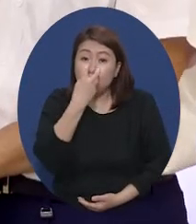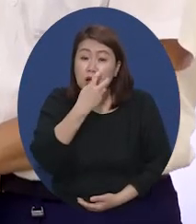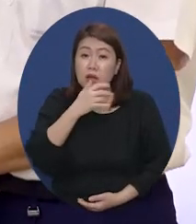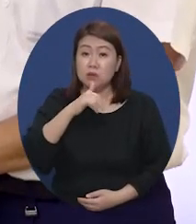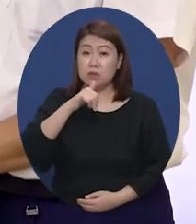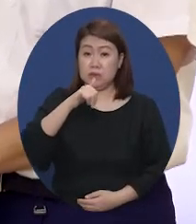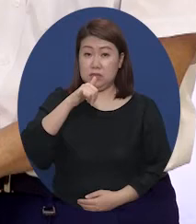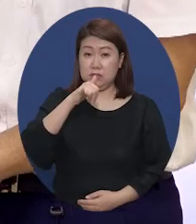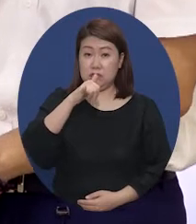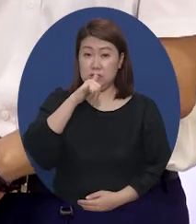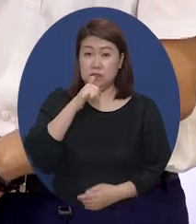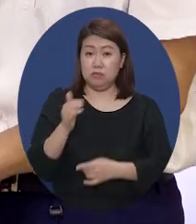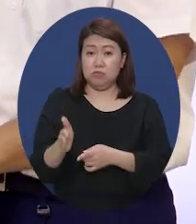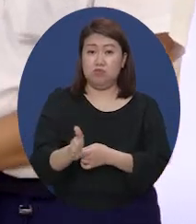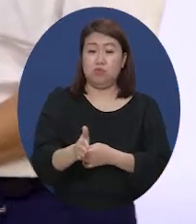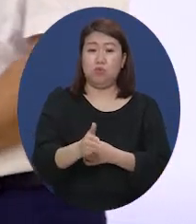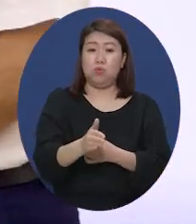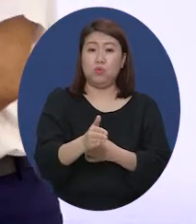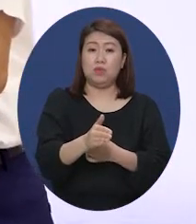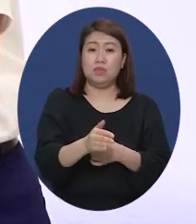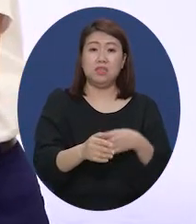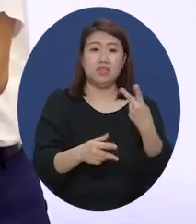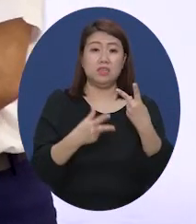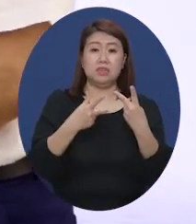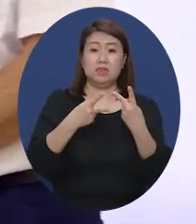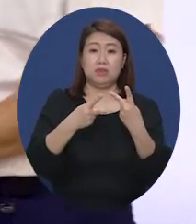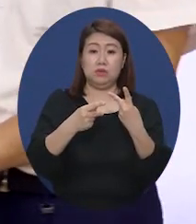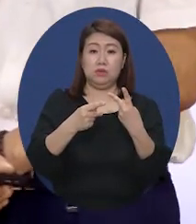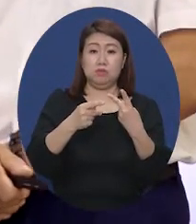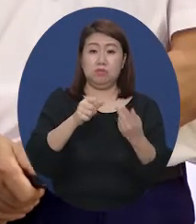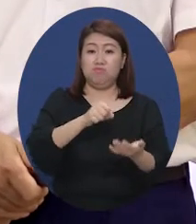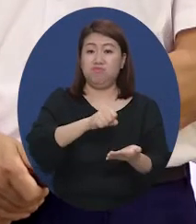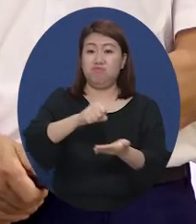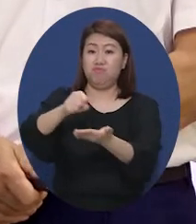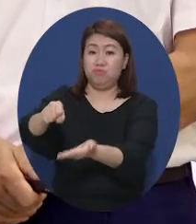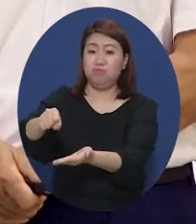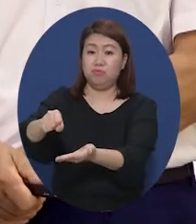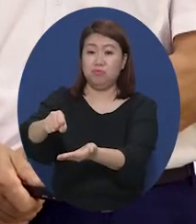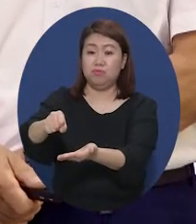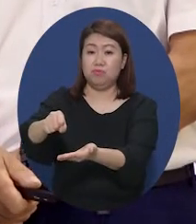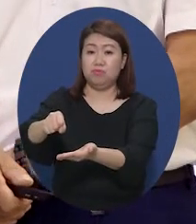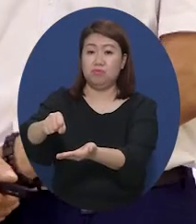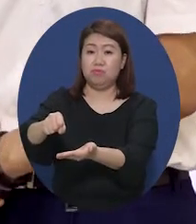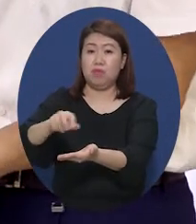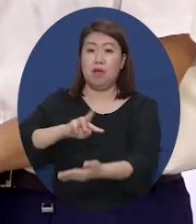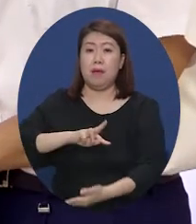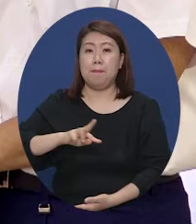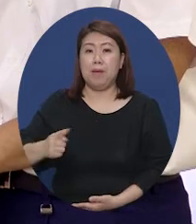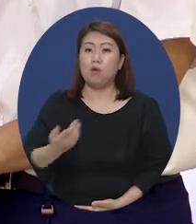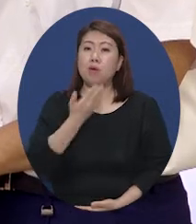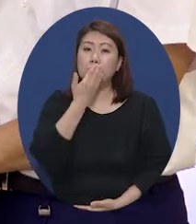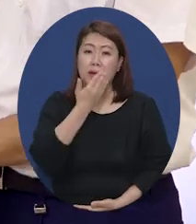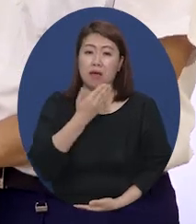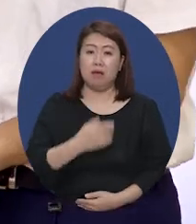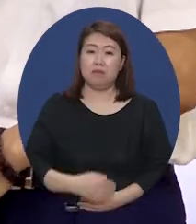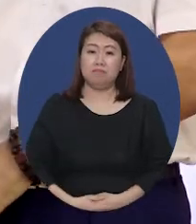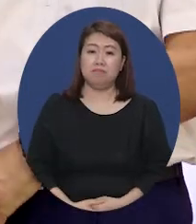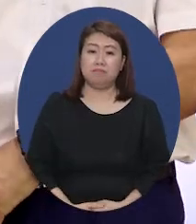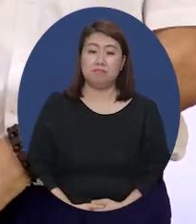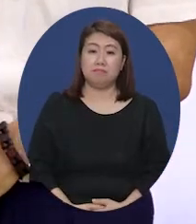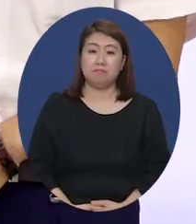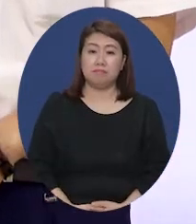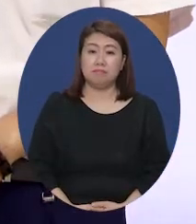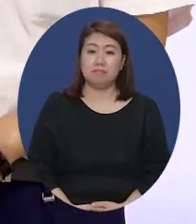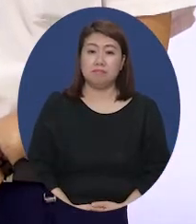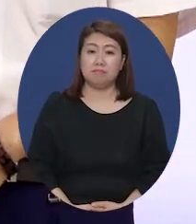있는 그 중생대부터 존재했던 삐라루꾸를 2kg 갖다 줘야 가능합니다. 자, 그